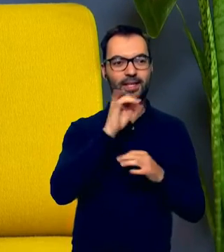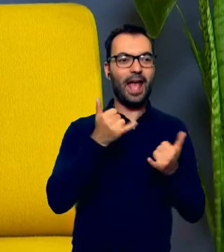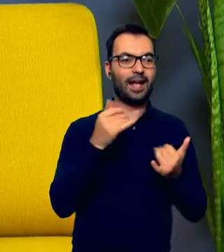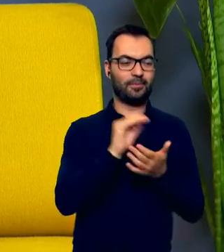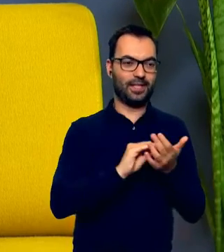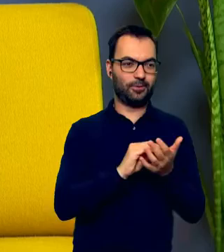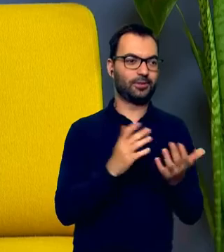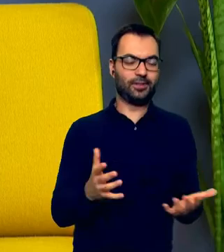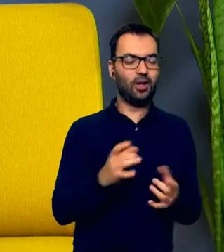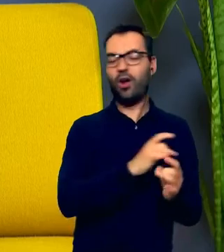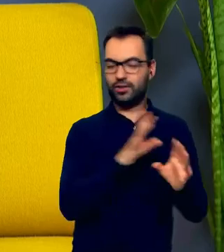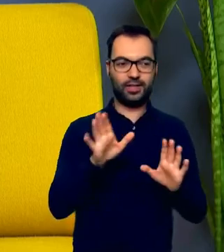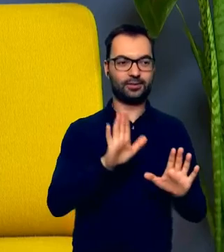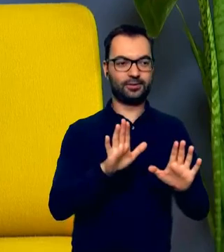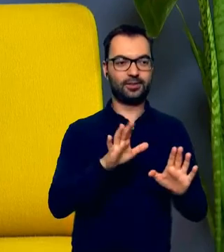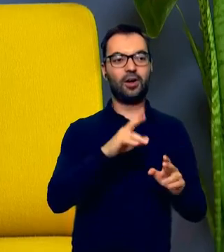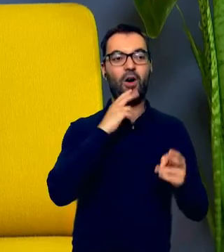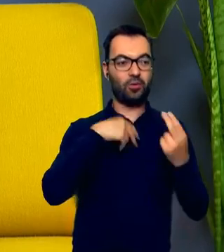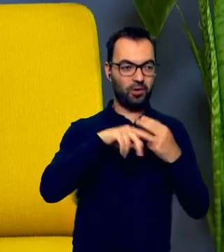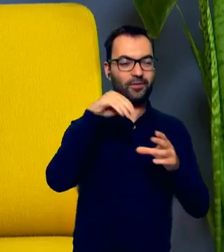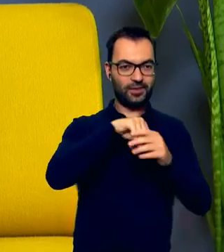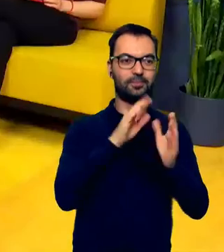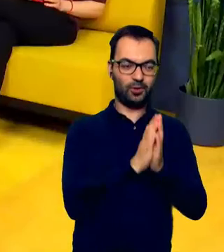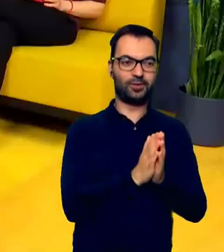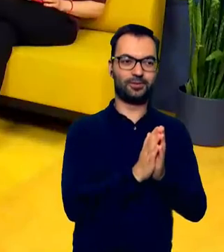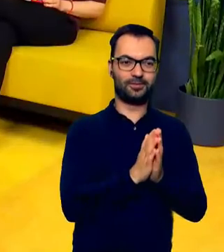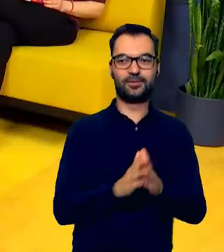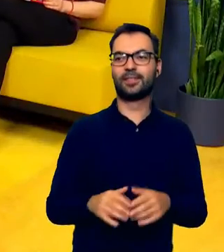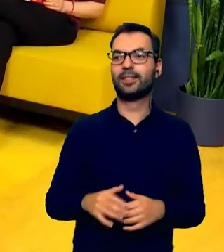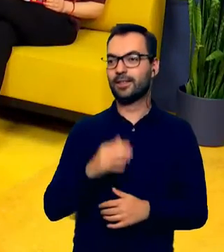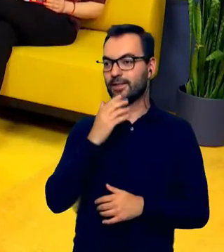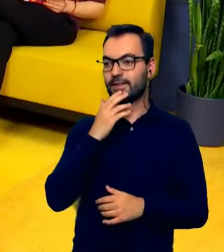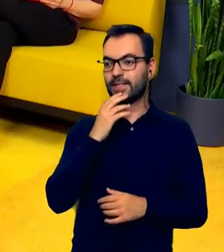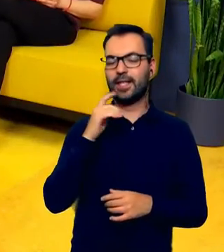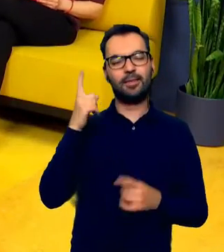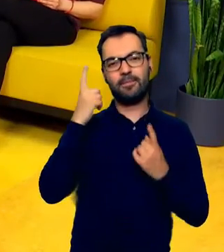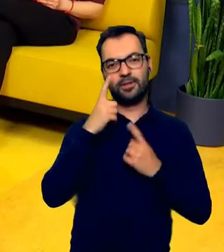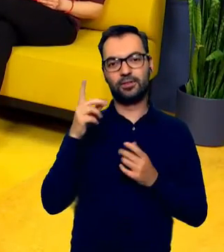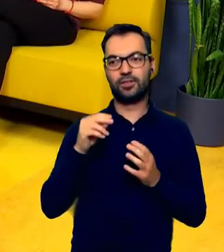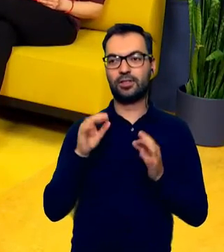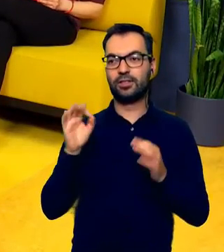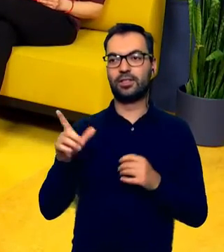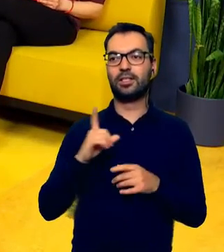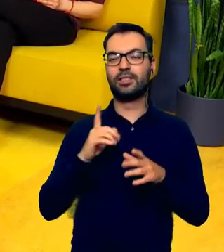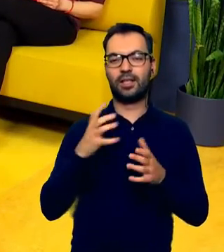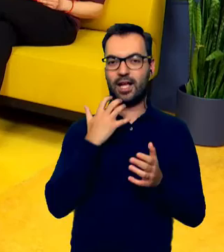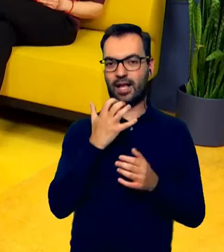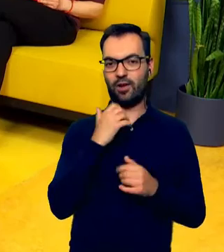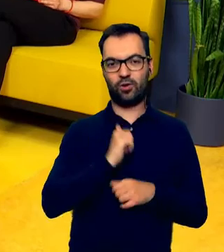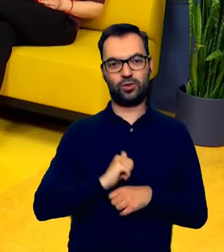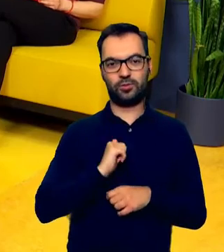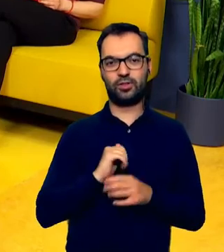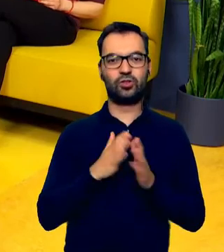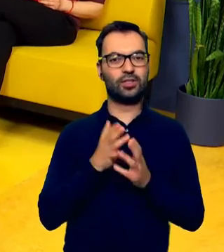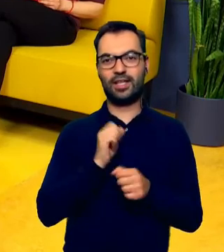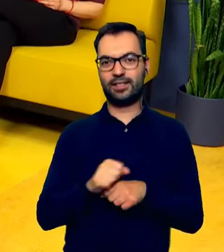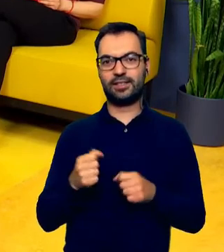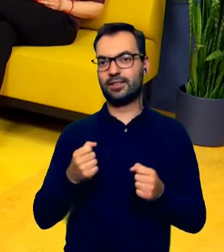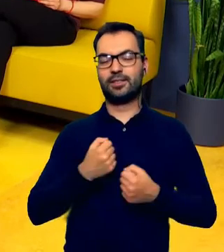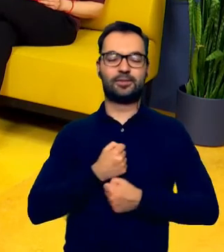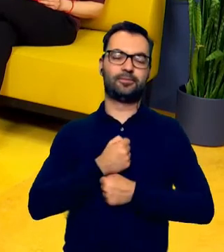wy tę książkę pisałyście, więc od razu uwzględnić odpowiedź na to pytanie. Chciałam zapytać, czy nie wydaje ci się, że my za dużo powiedziałyśmy o sobie, że ta książka nie jest